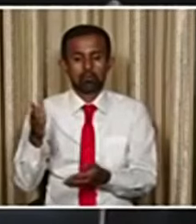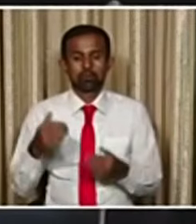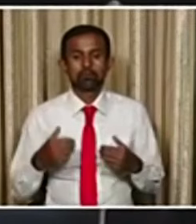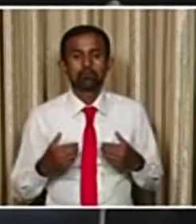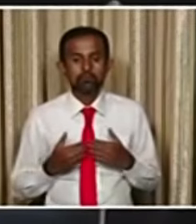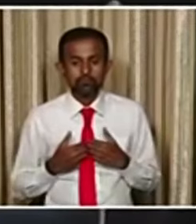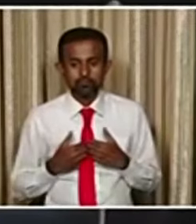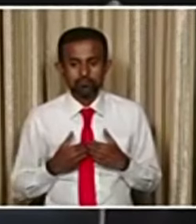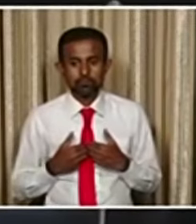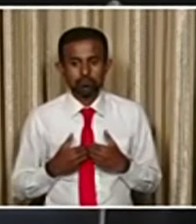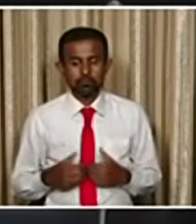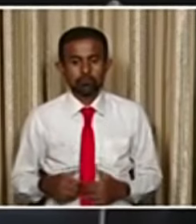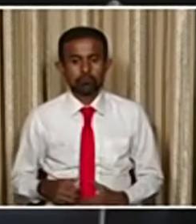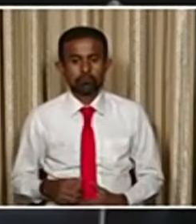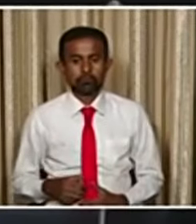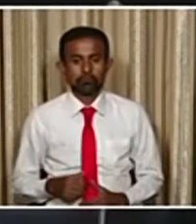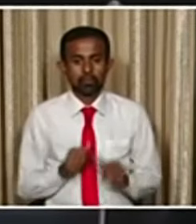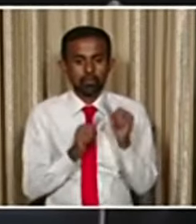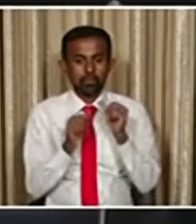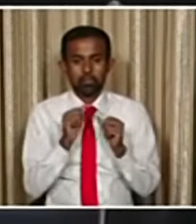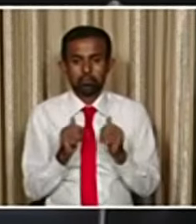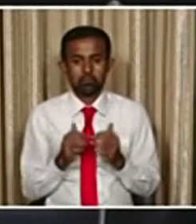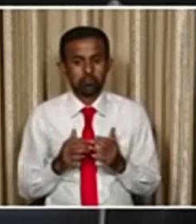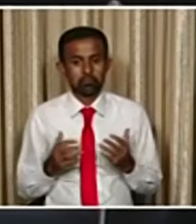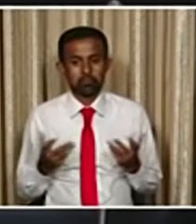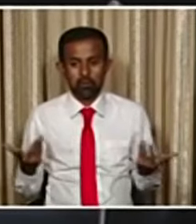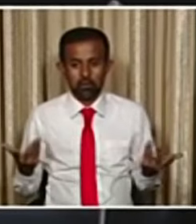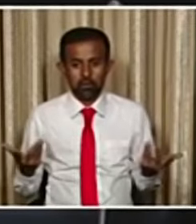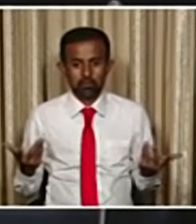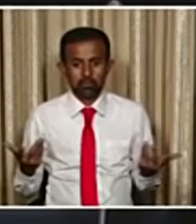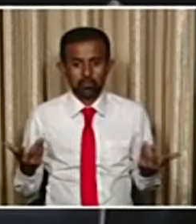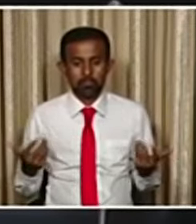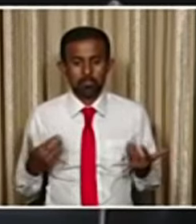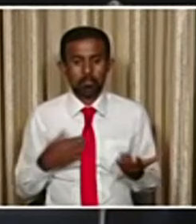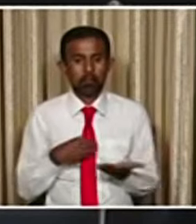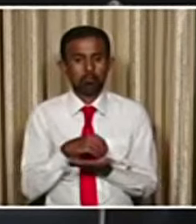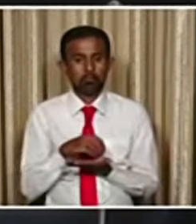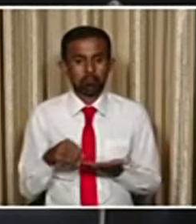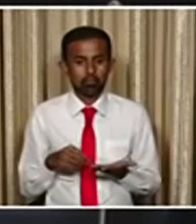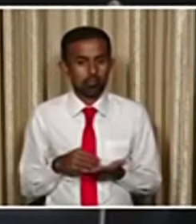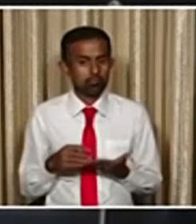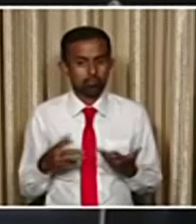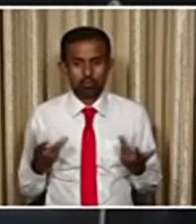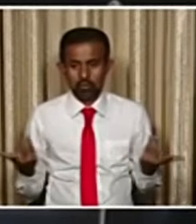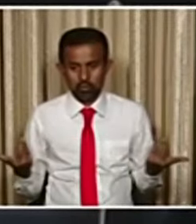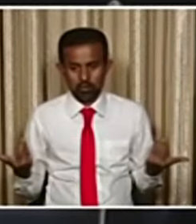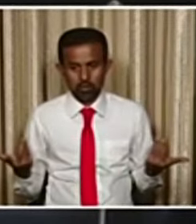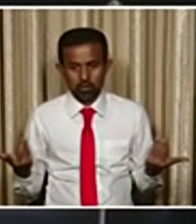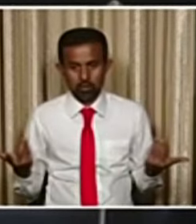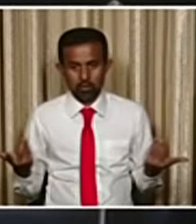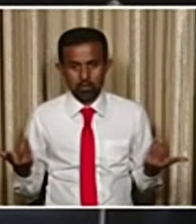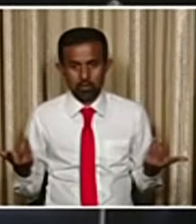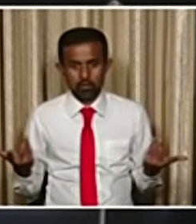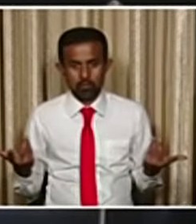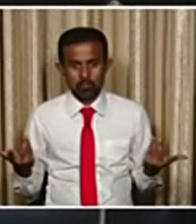ගත්තා. අපිට බෙහෙත් ටික තිබුණේ නැහැ. අපිට පෝර ටික තිබුණේ නැහැ.